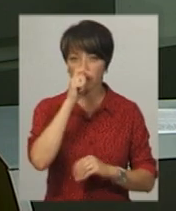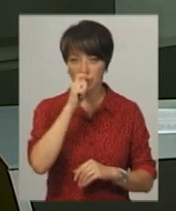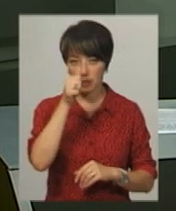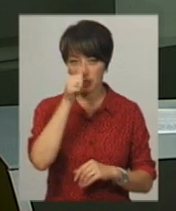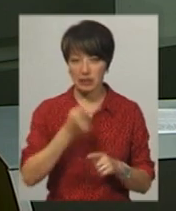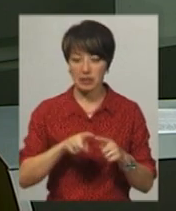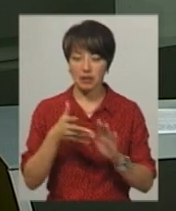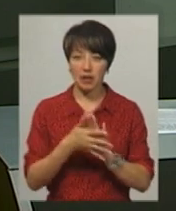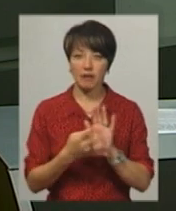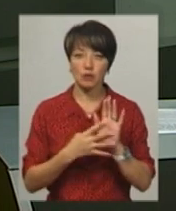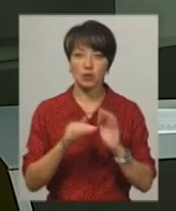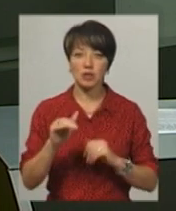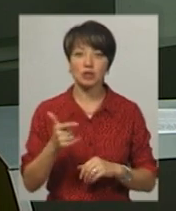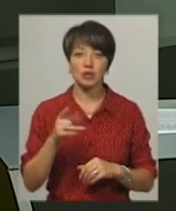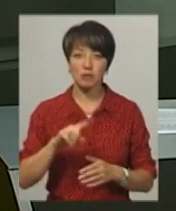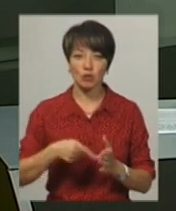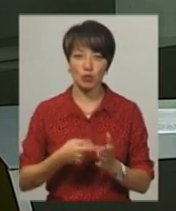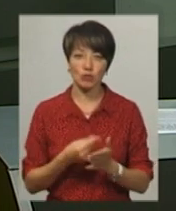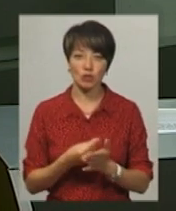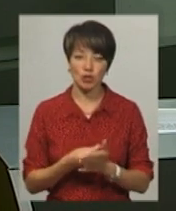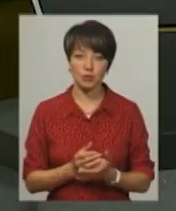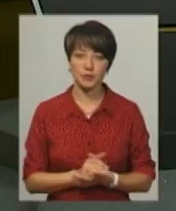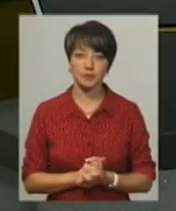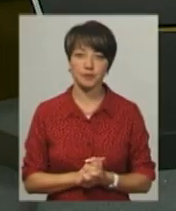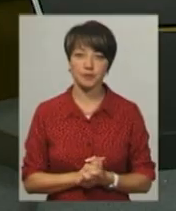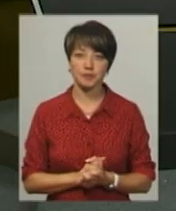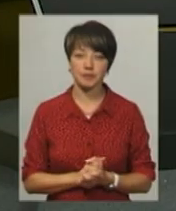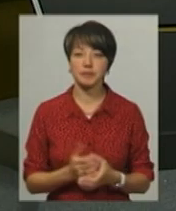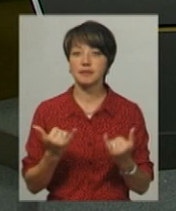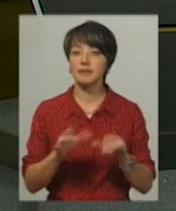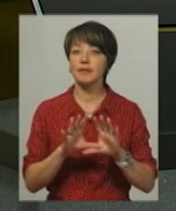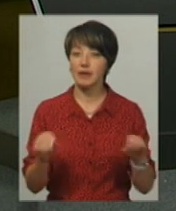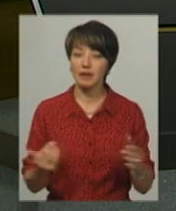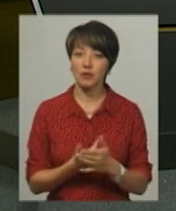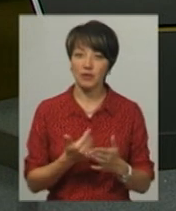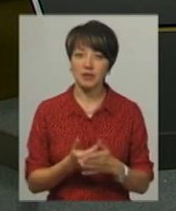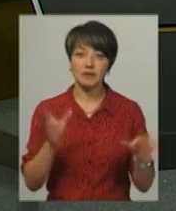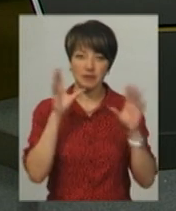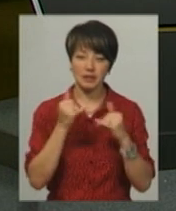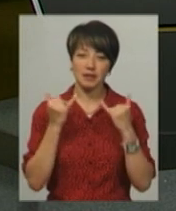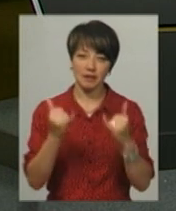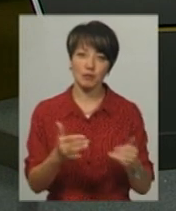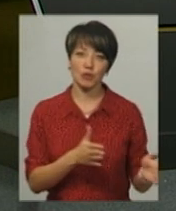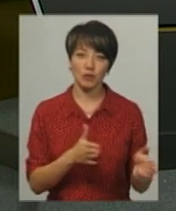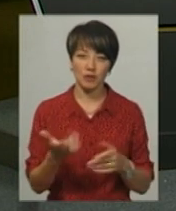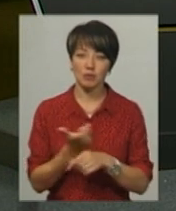На це пішло 90 тисяч гривень з міського бюджету. Наразі це всі новини, які ми встигли для вас